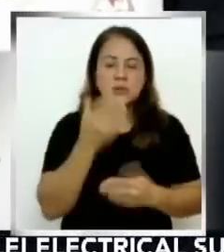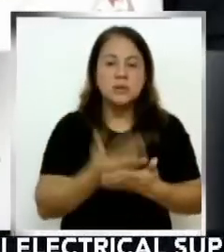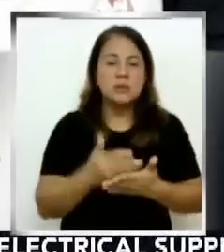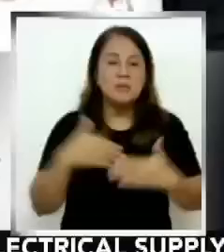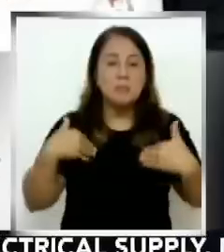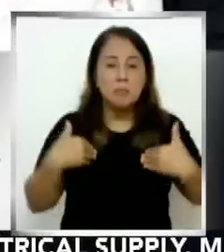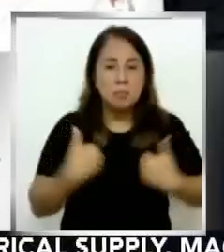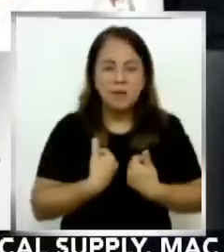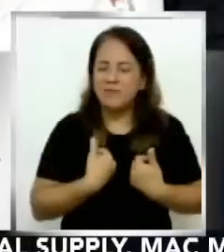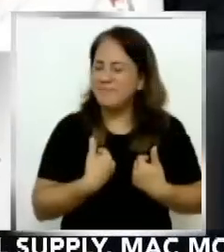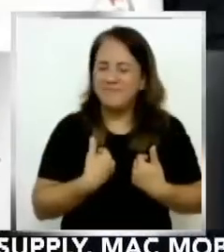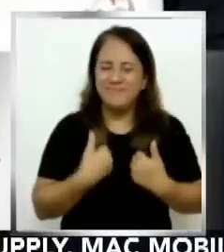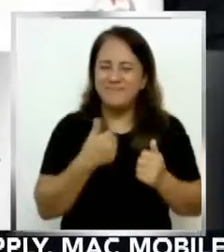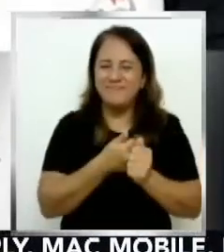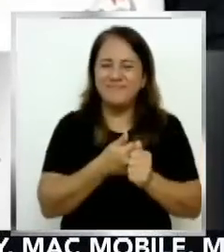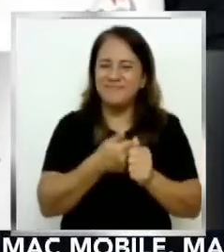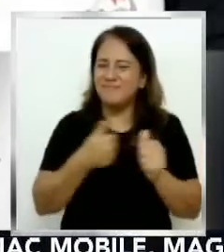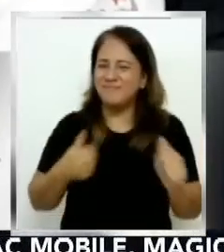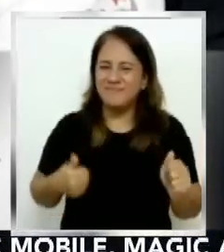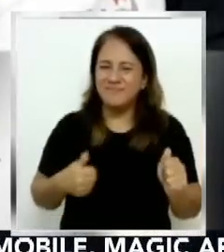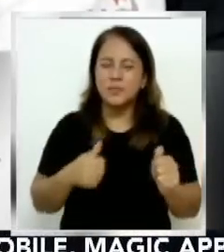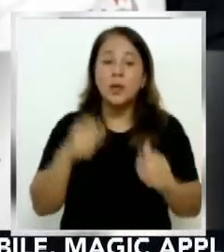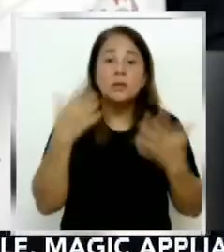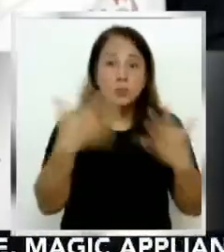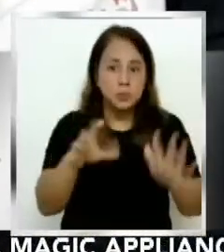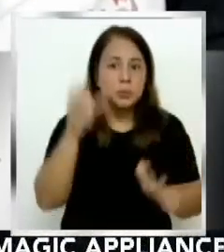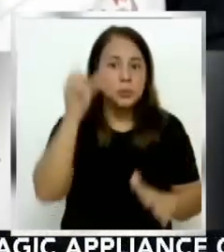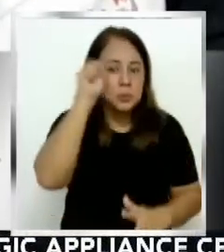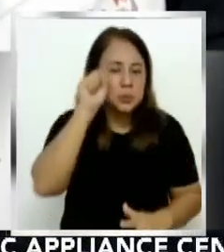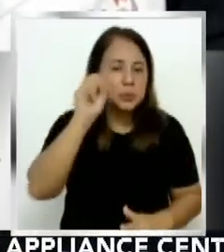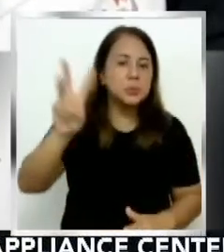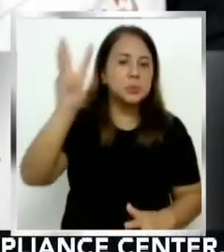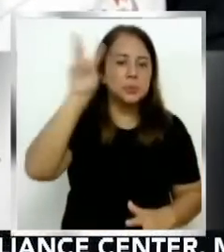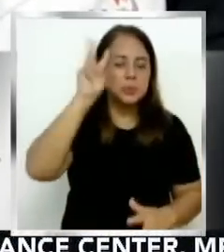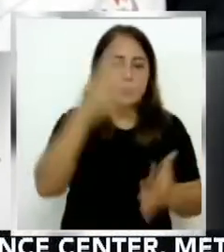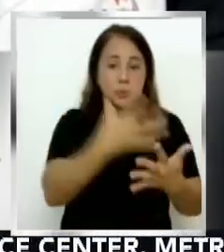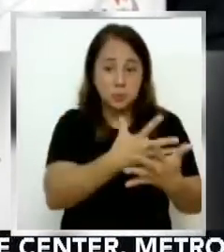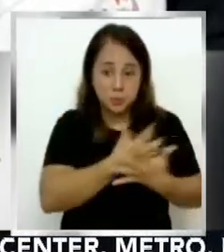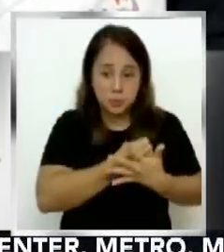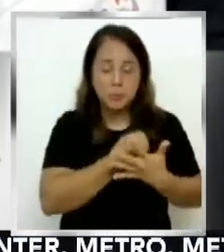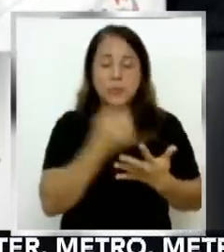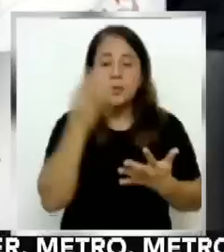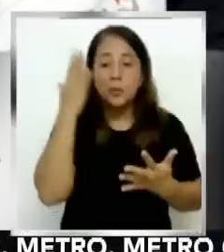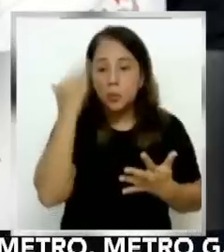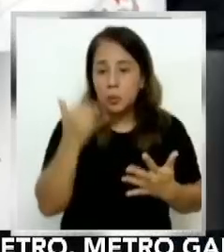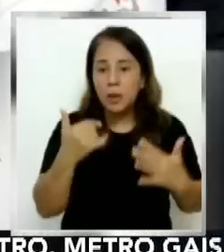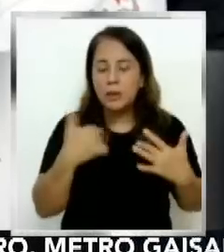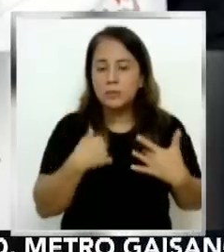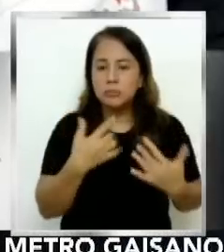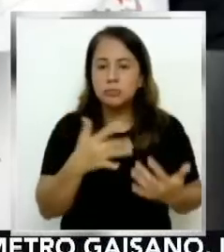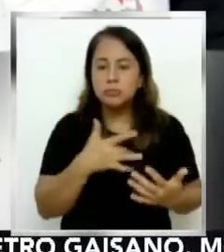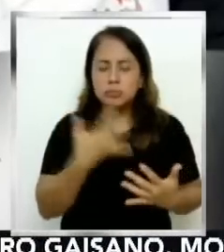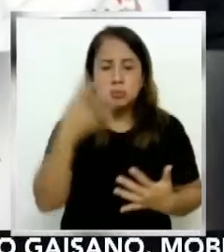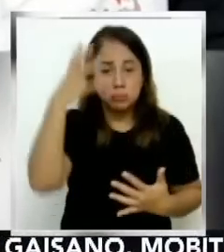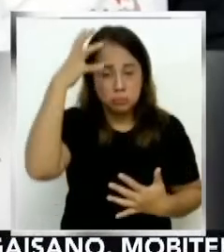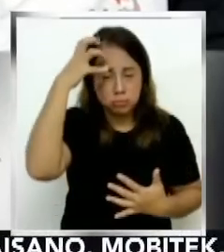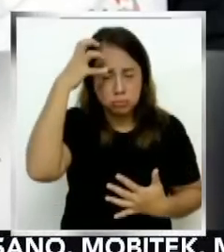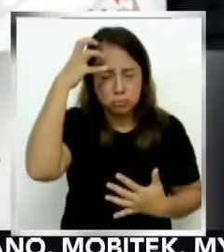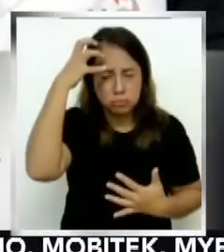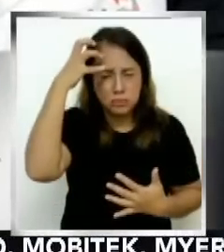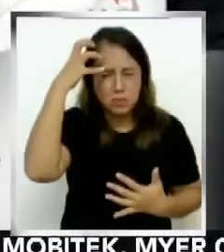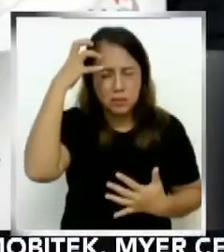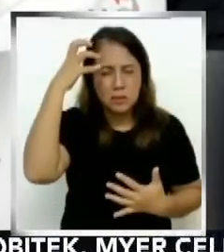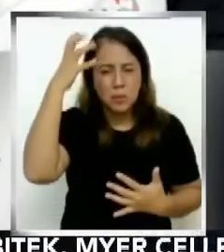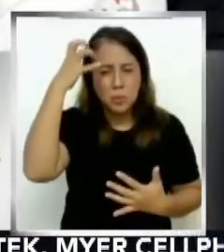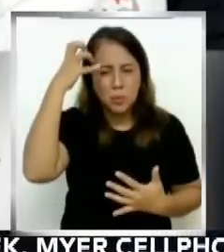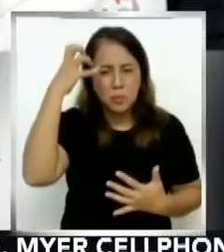Sinishare ko kasi yung awareness sa stroke na kapag po nakaramdam na ng sakit ng ulo na yung hindi na siya tolerable